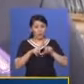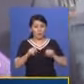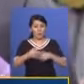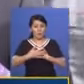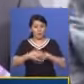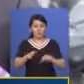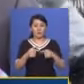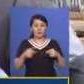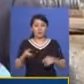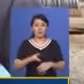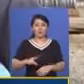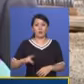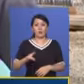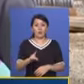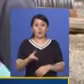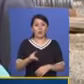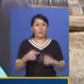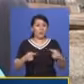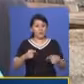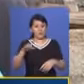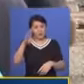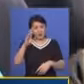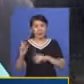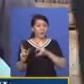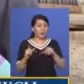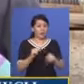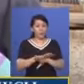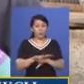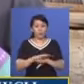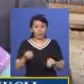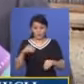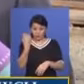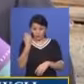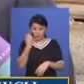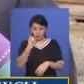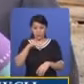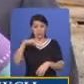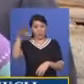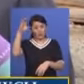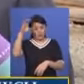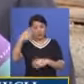басқа өңірлерге немесе басқа мемлекетке шықпай, осы жерде сапалы білім алу керек деген